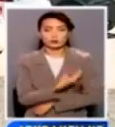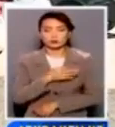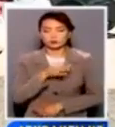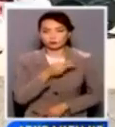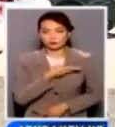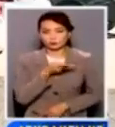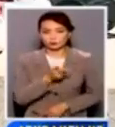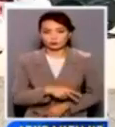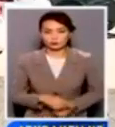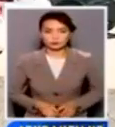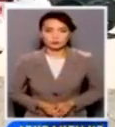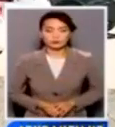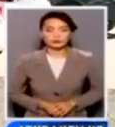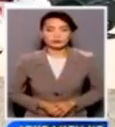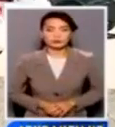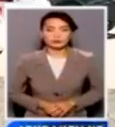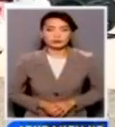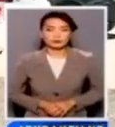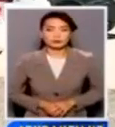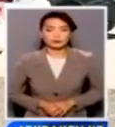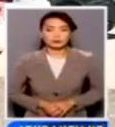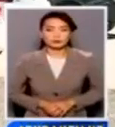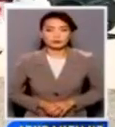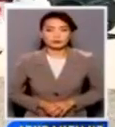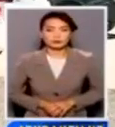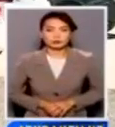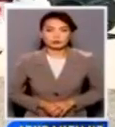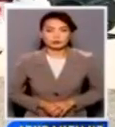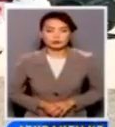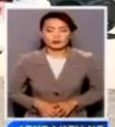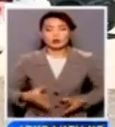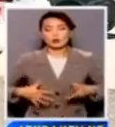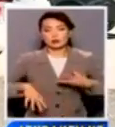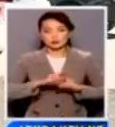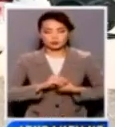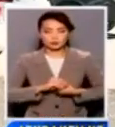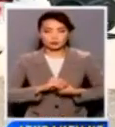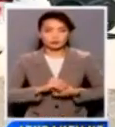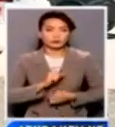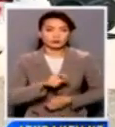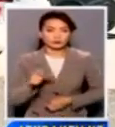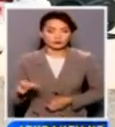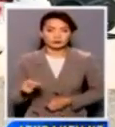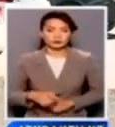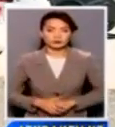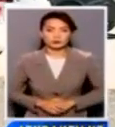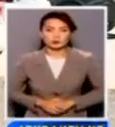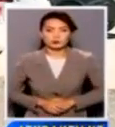осы індеттің кесірінен көз жұмды. Барша атыраулықтарға